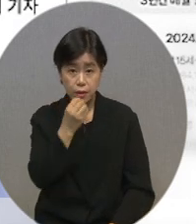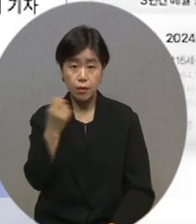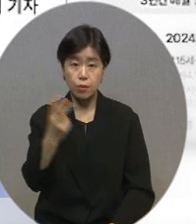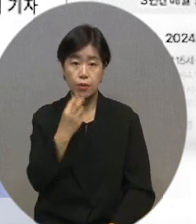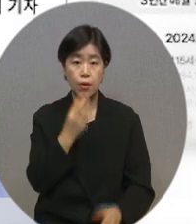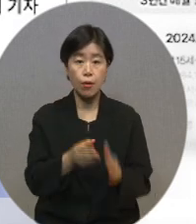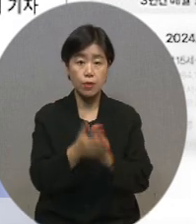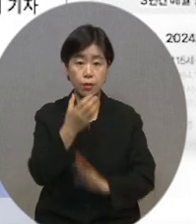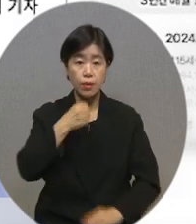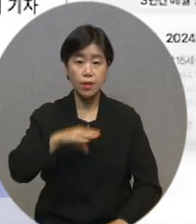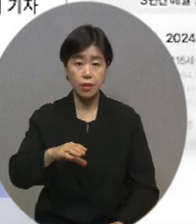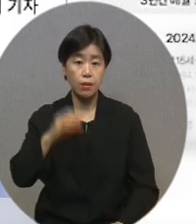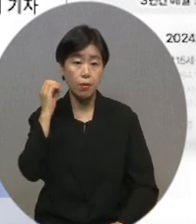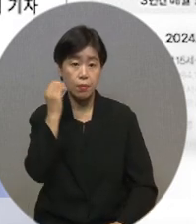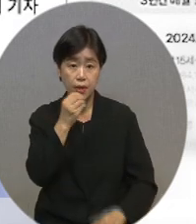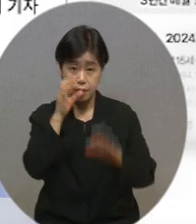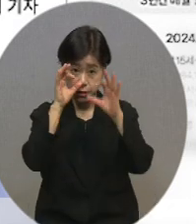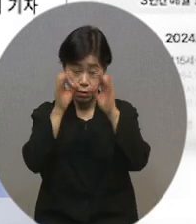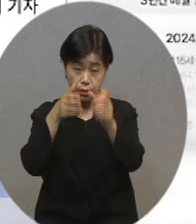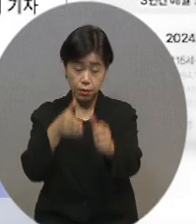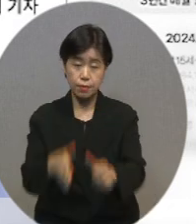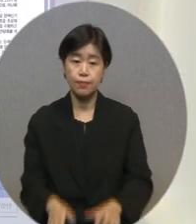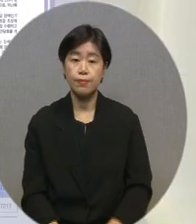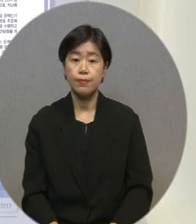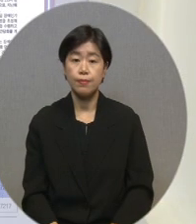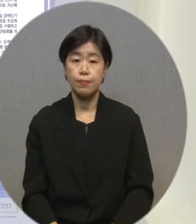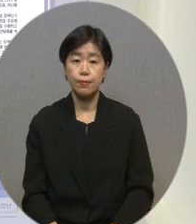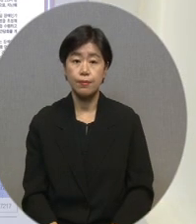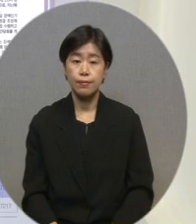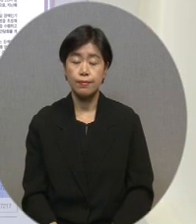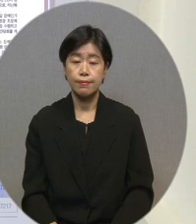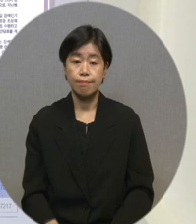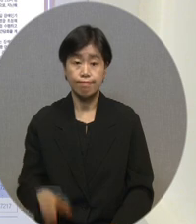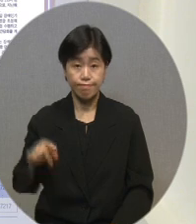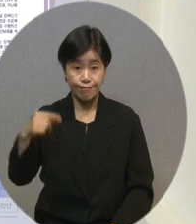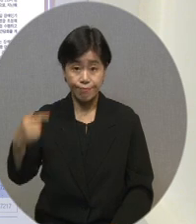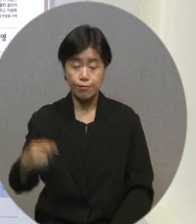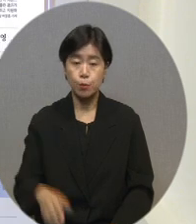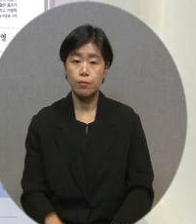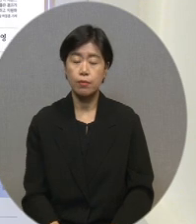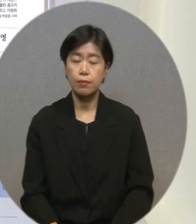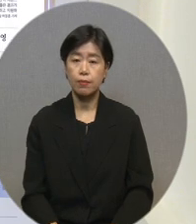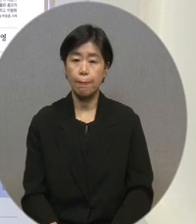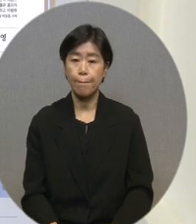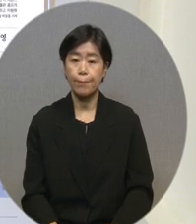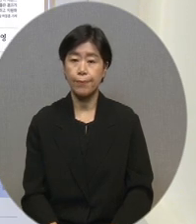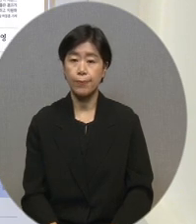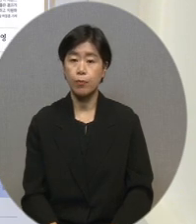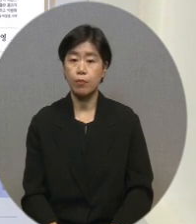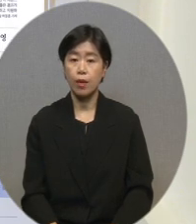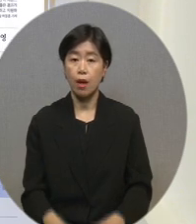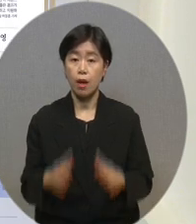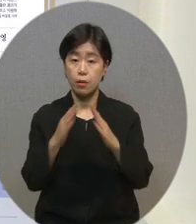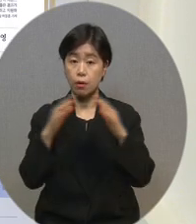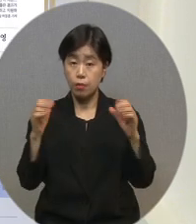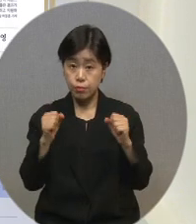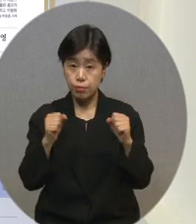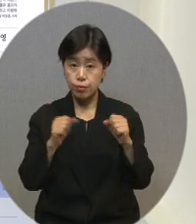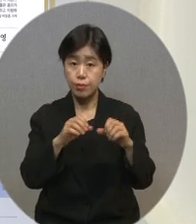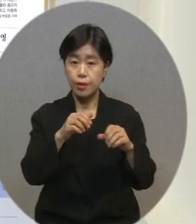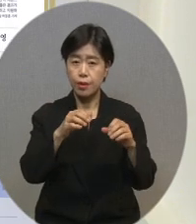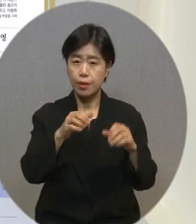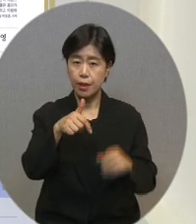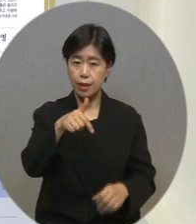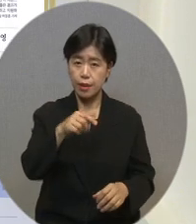홈페이지에서 확인할 수 있습니다 장애 신문 8입니다 전북 김제와